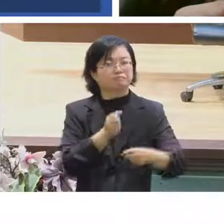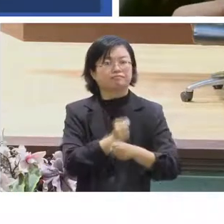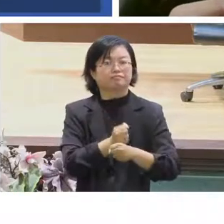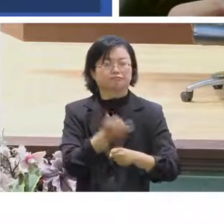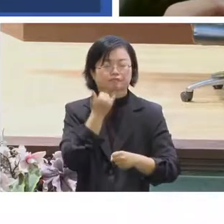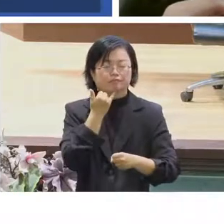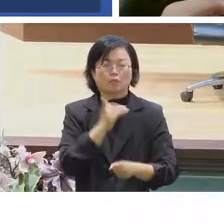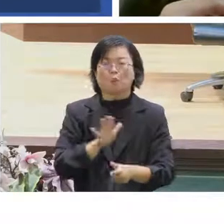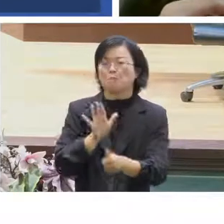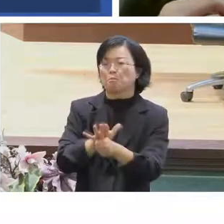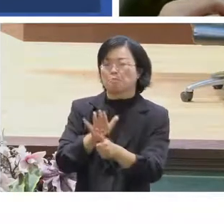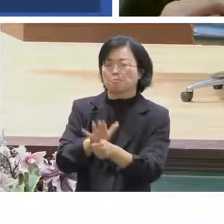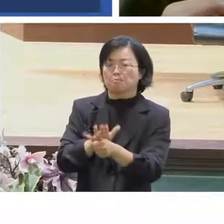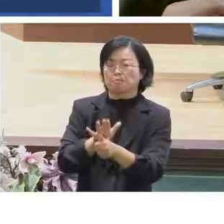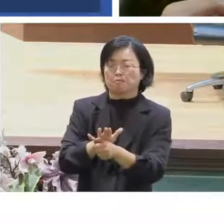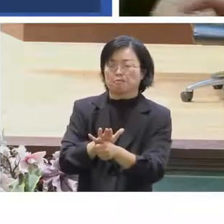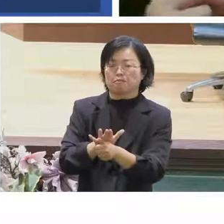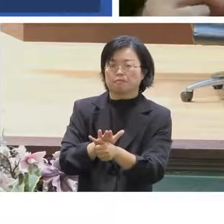大家的一种